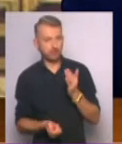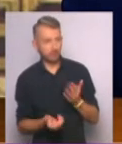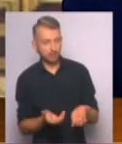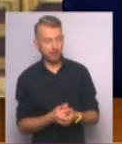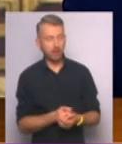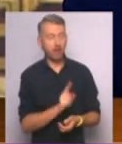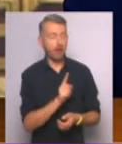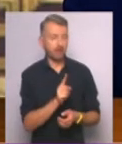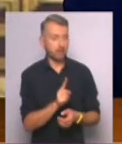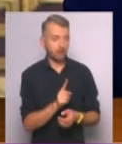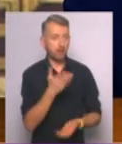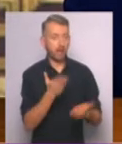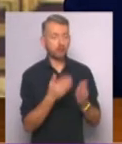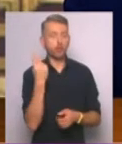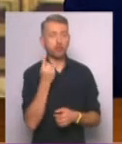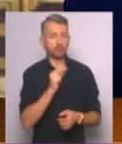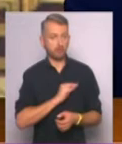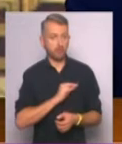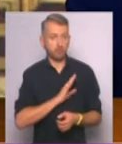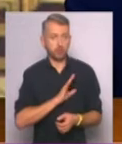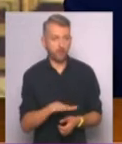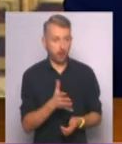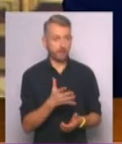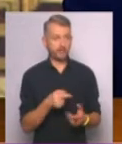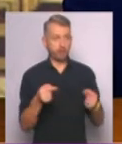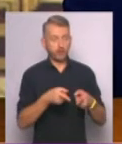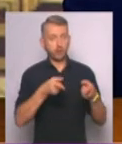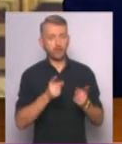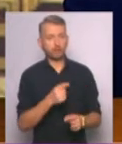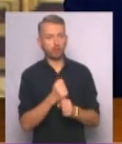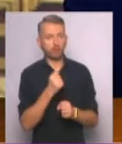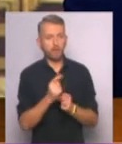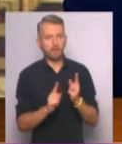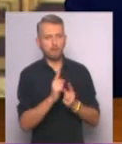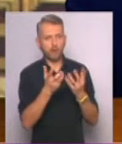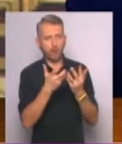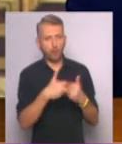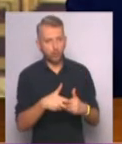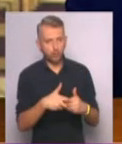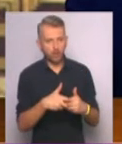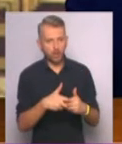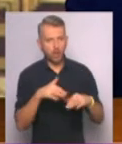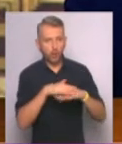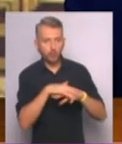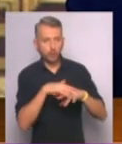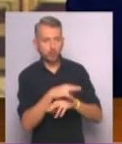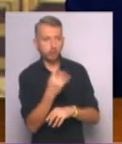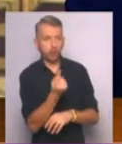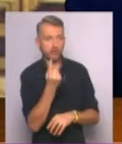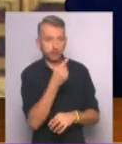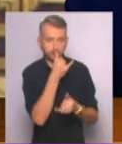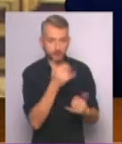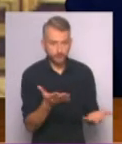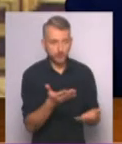Але якщо лічильник не працював, відповідно, дійсно зробити перерахунок, розрахунки по лічильнику неможливо.